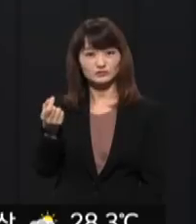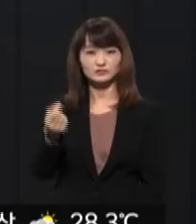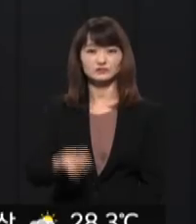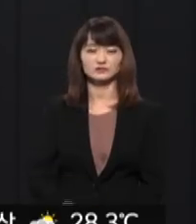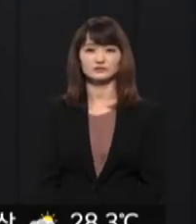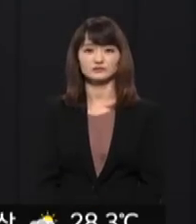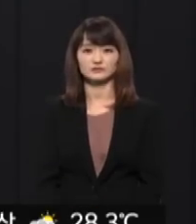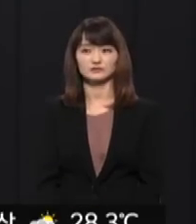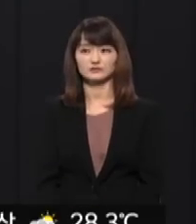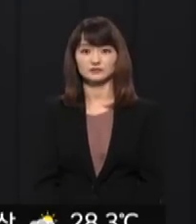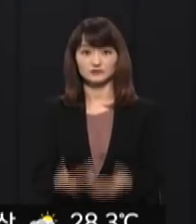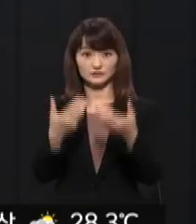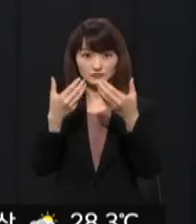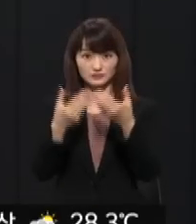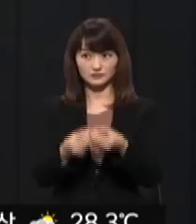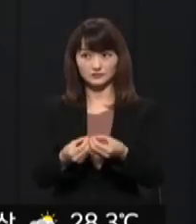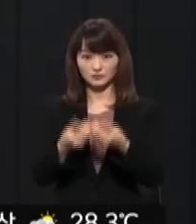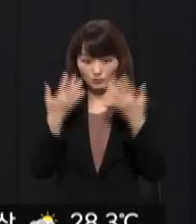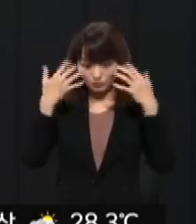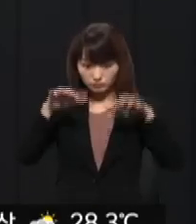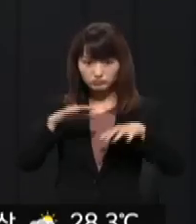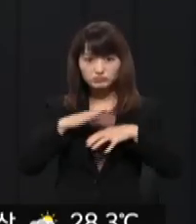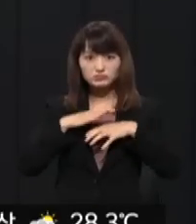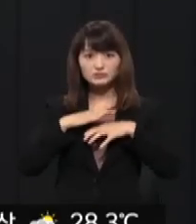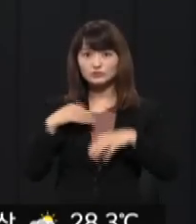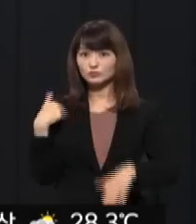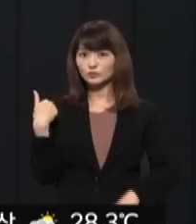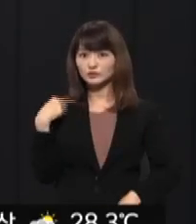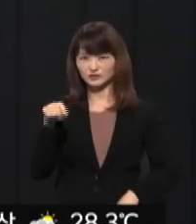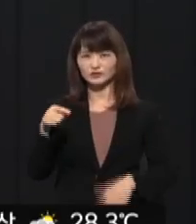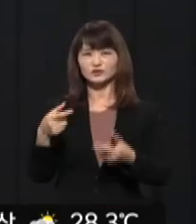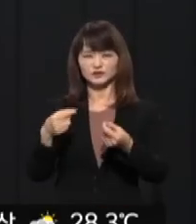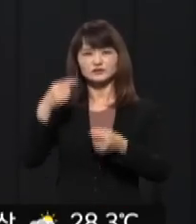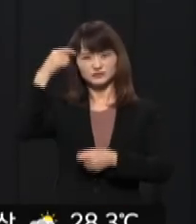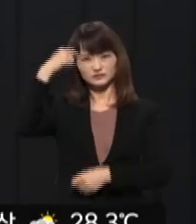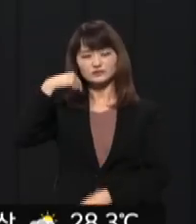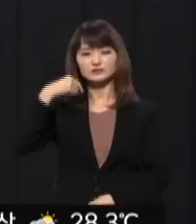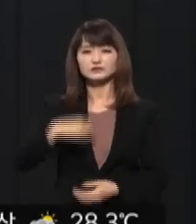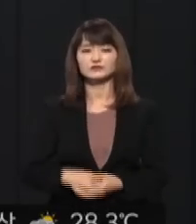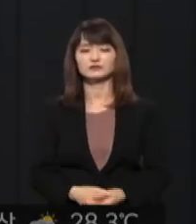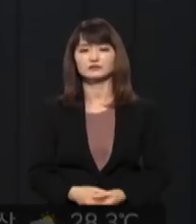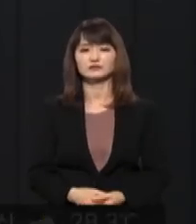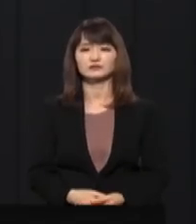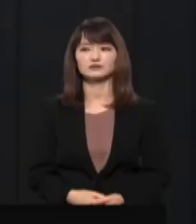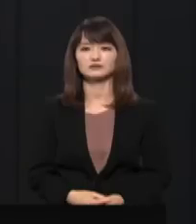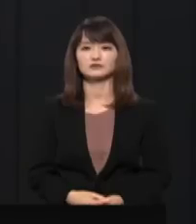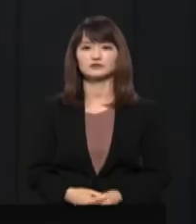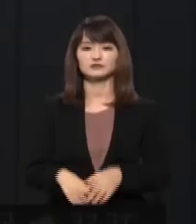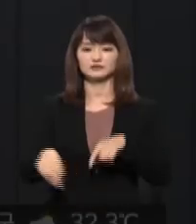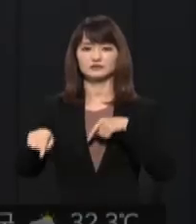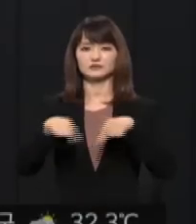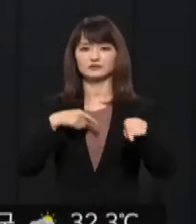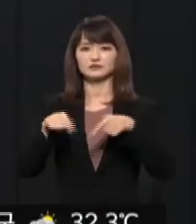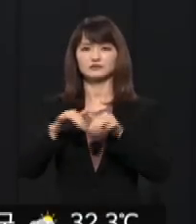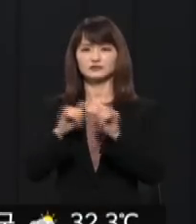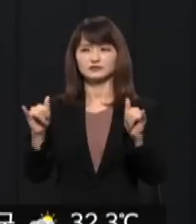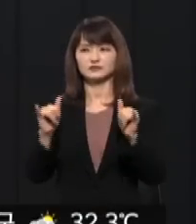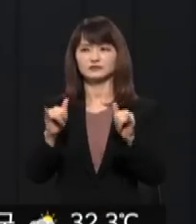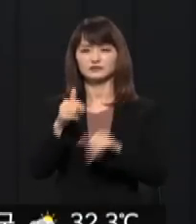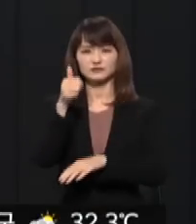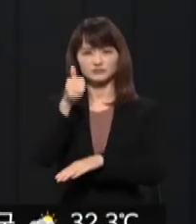네 감히 법 무서운 줄 모르다니 저는 그렇게 느껴졌어요 예 그래서 제가이 정치인들이 가장